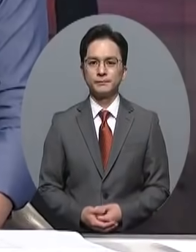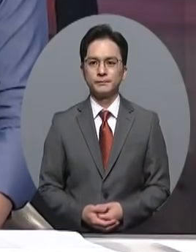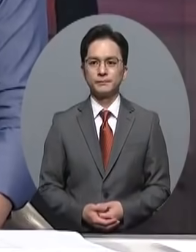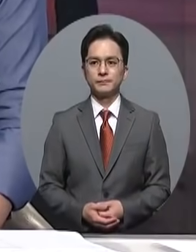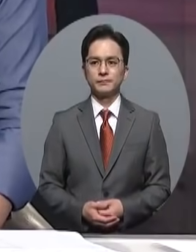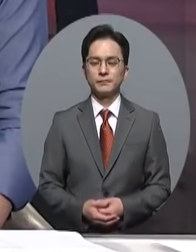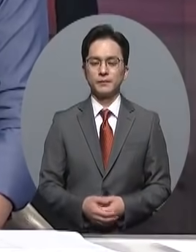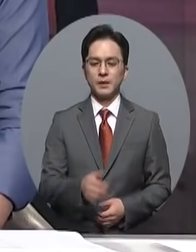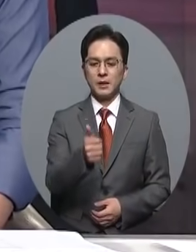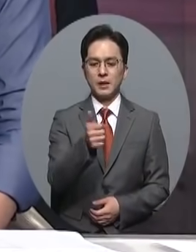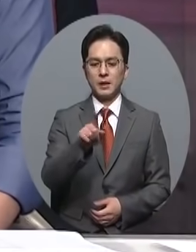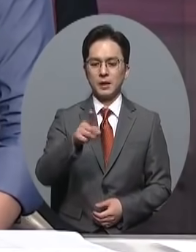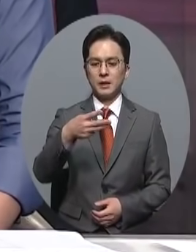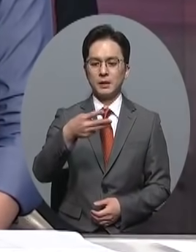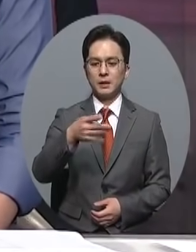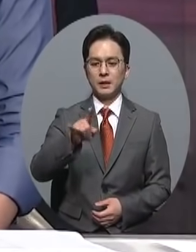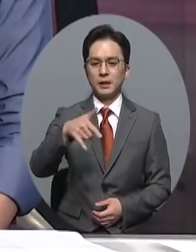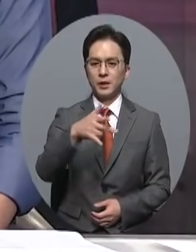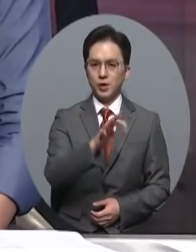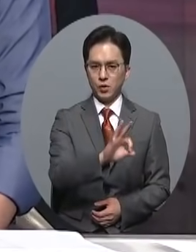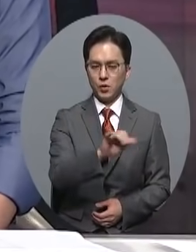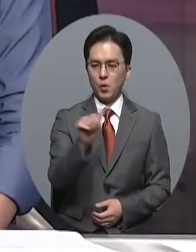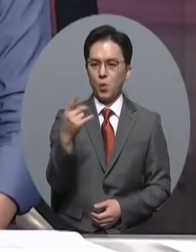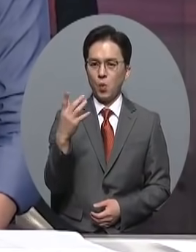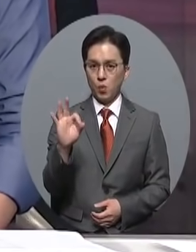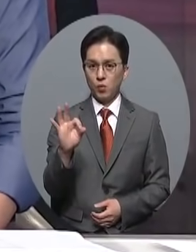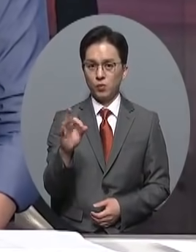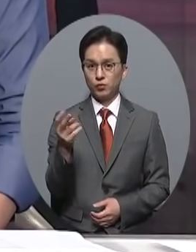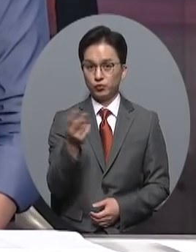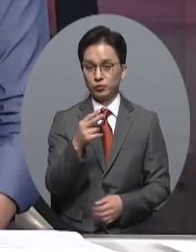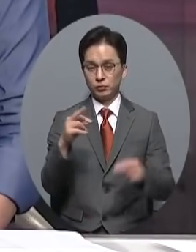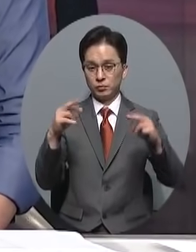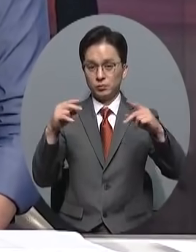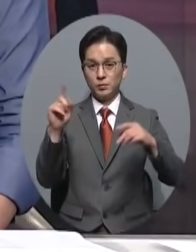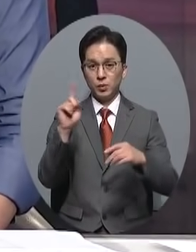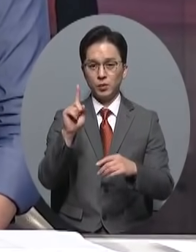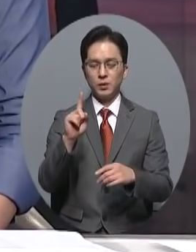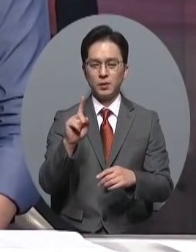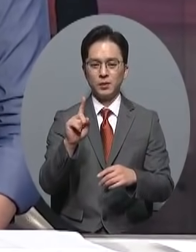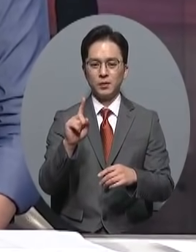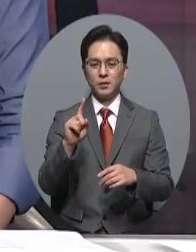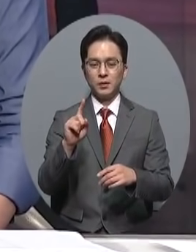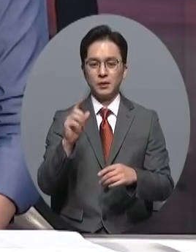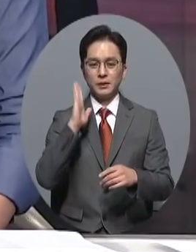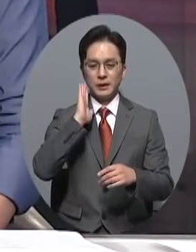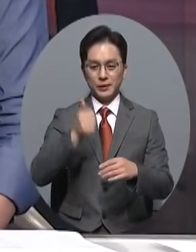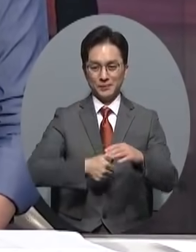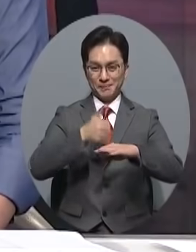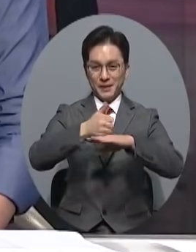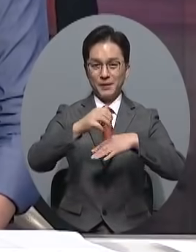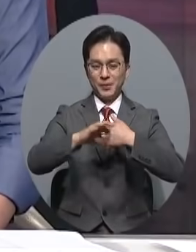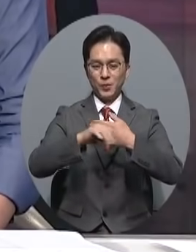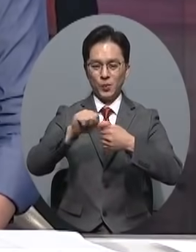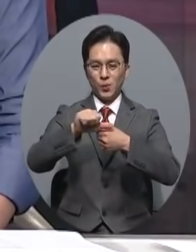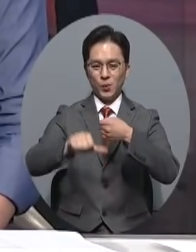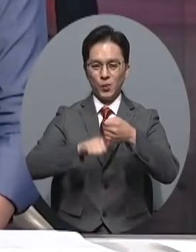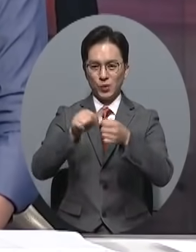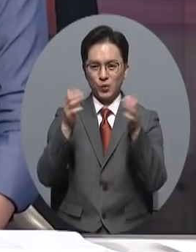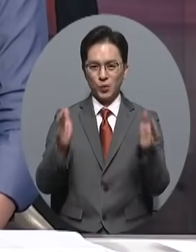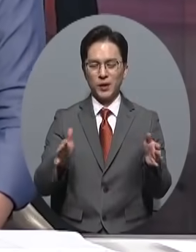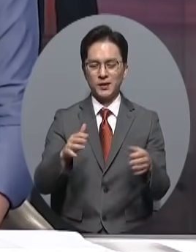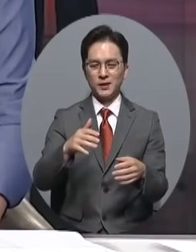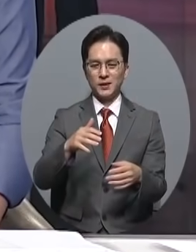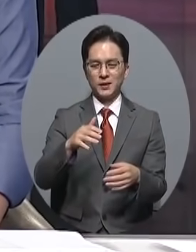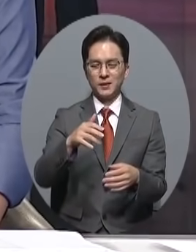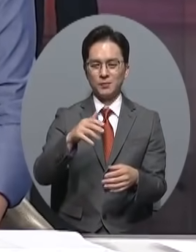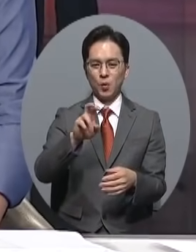자, 하태경 후보하고 홍준표 후보 임기 내 모병제 전환에 대해서 하태경 후보는 나는 내 임기 동안